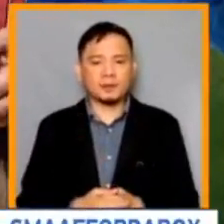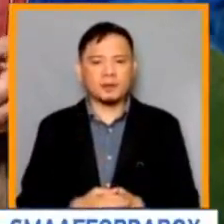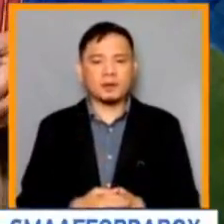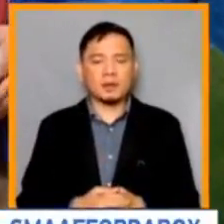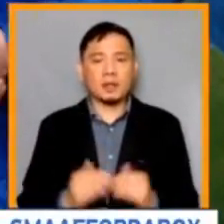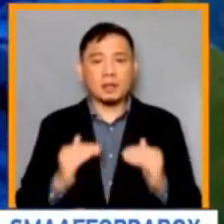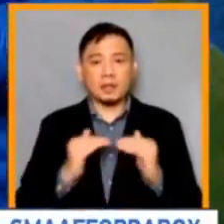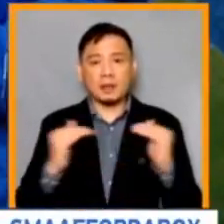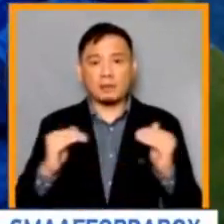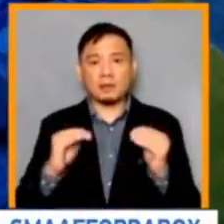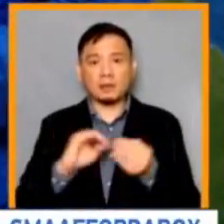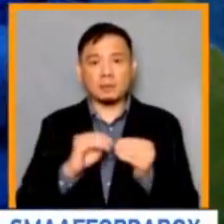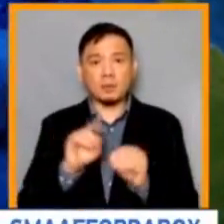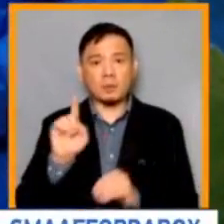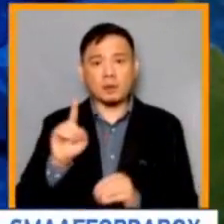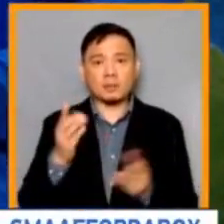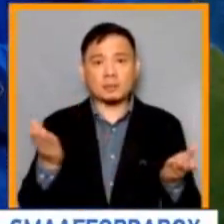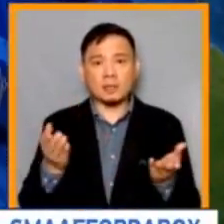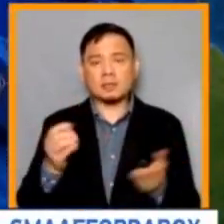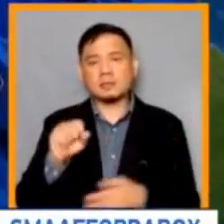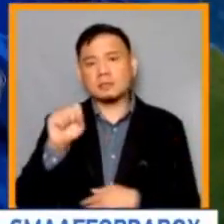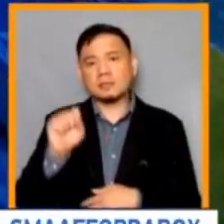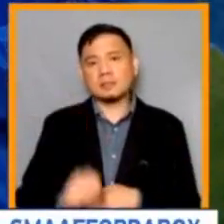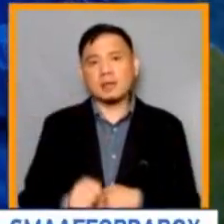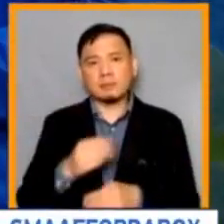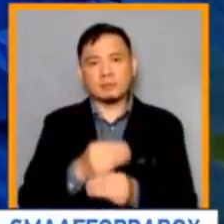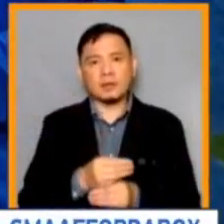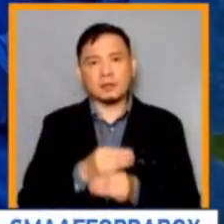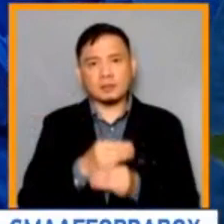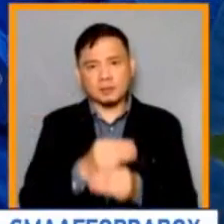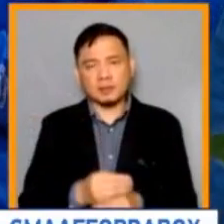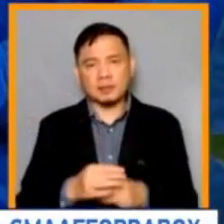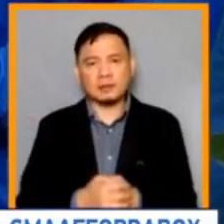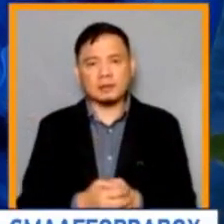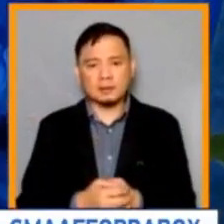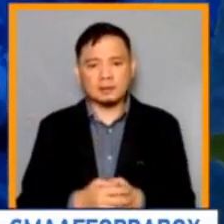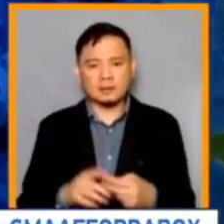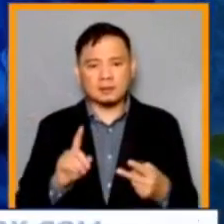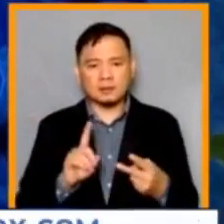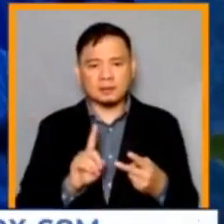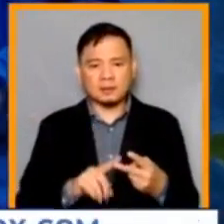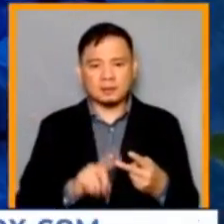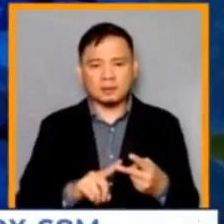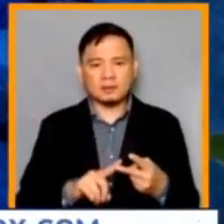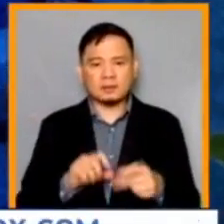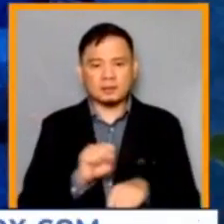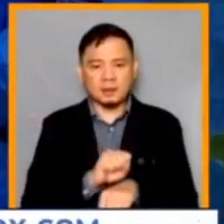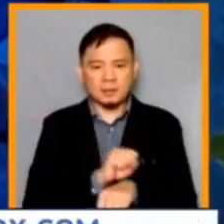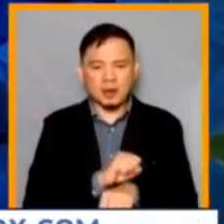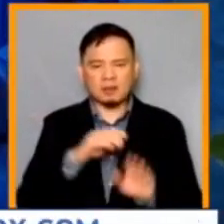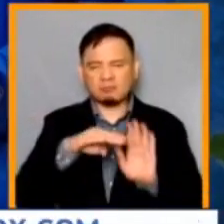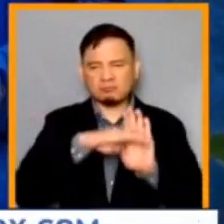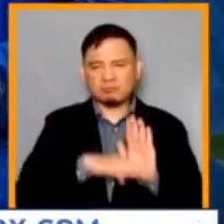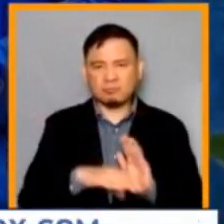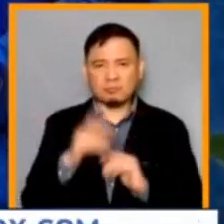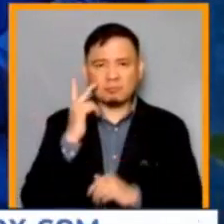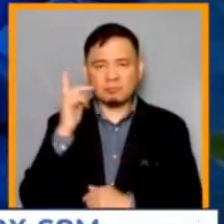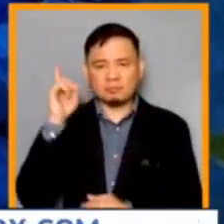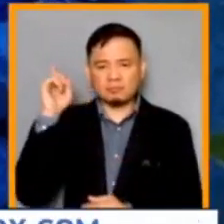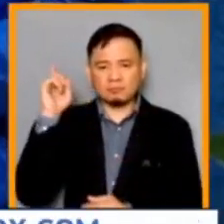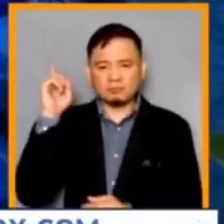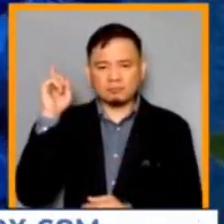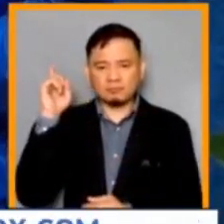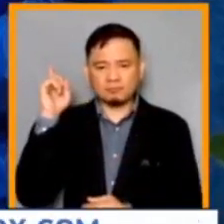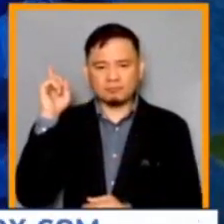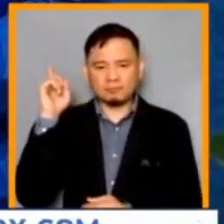1 sa may southern portion ng Masbate sa Luzon, Eastern Samar naman sa Visayas, Samar Province, Northern Samar,